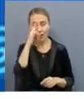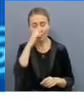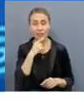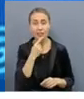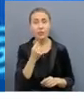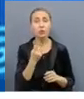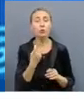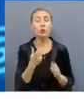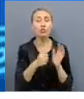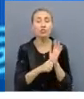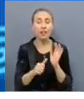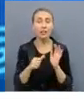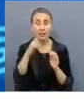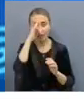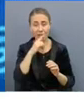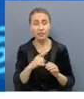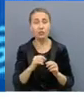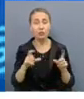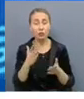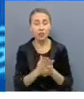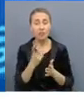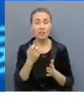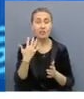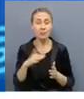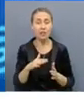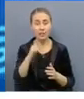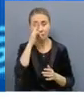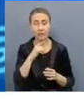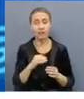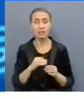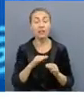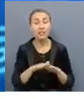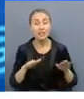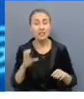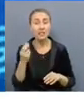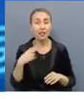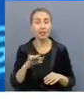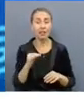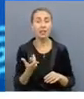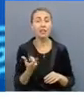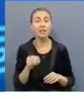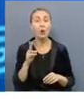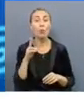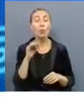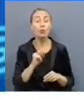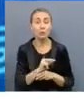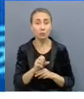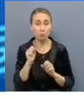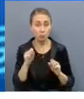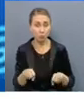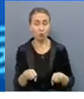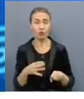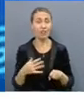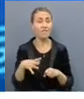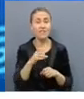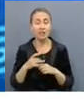школ, 265 детских садов. С 2003 года работает центр, где можно пройти курсы. Причем подобные есть во всех